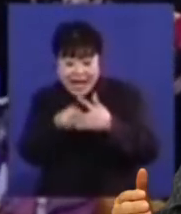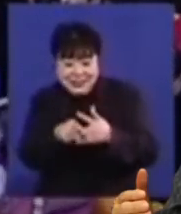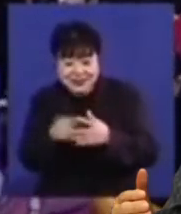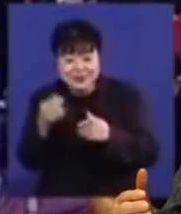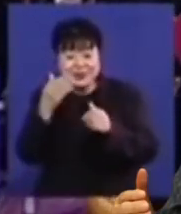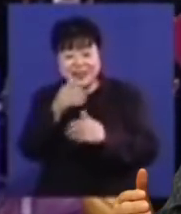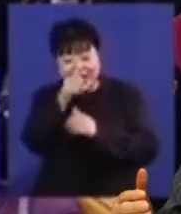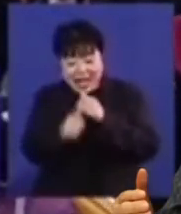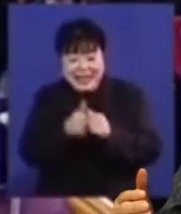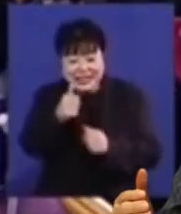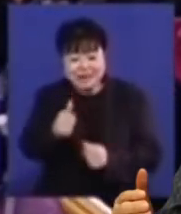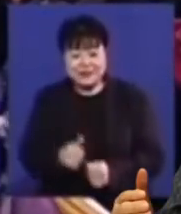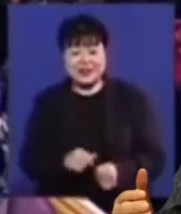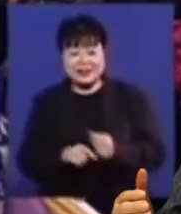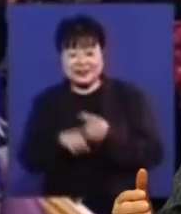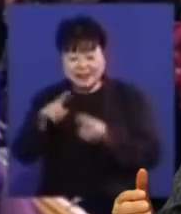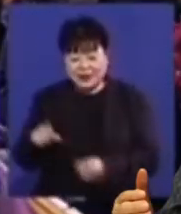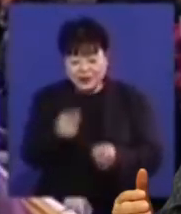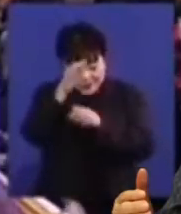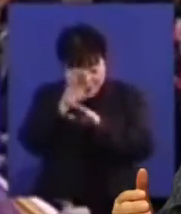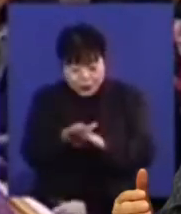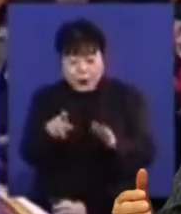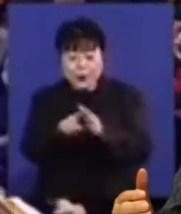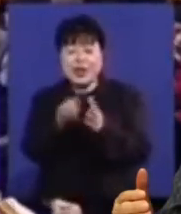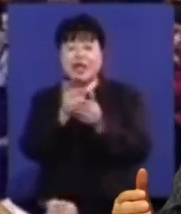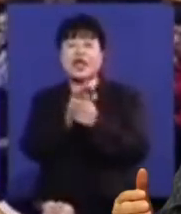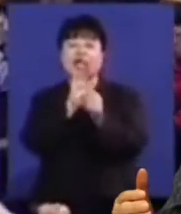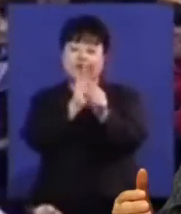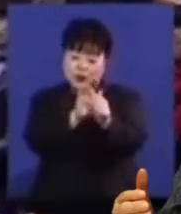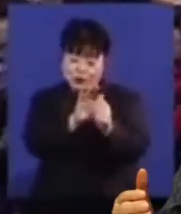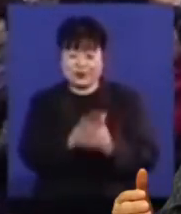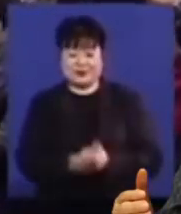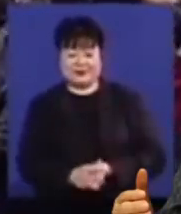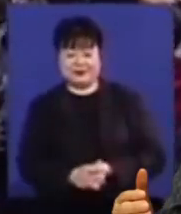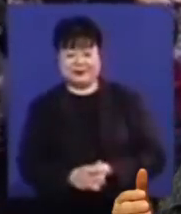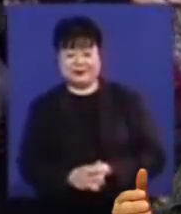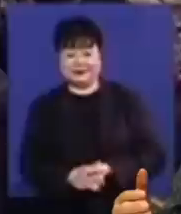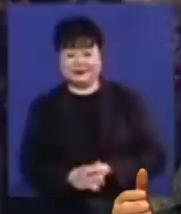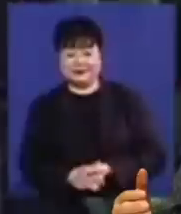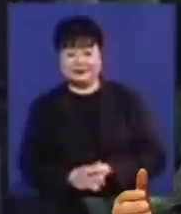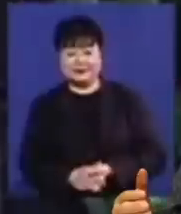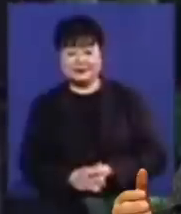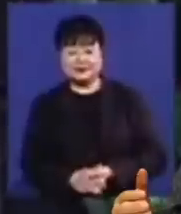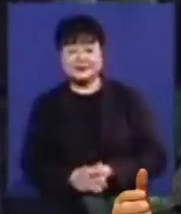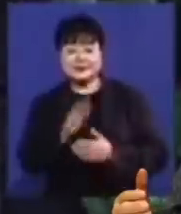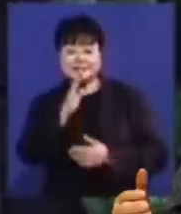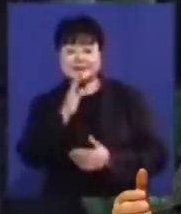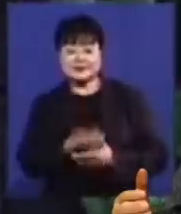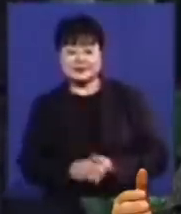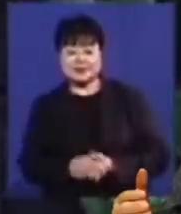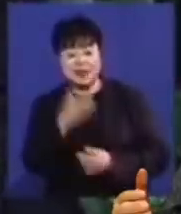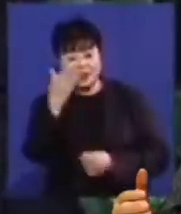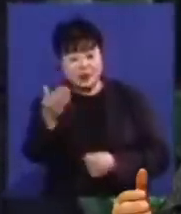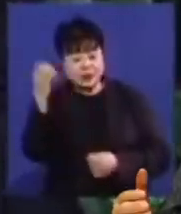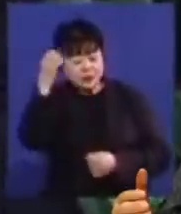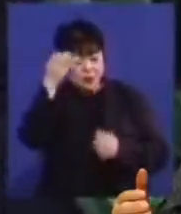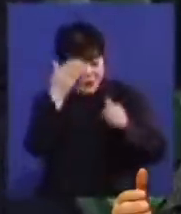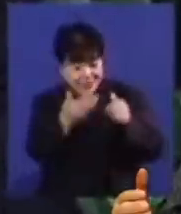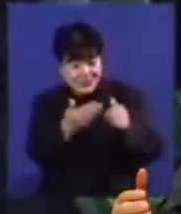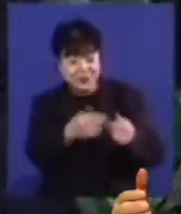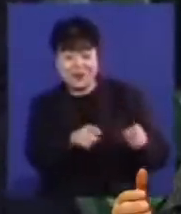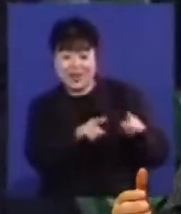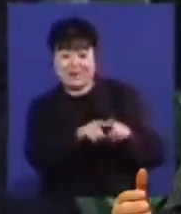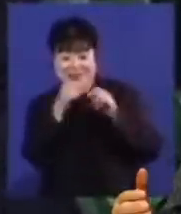성령이 하나님의 뜻대로 성도를 위하여 간구하십니다. 그러니 이와 같은 여러분 성령이 여러분과